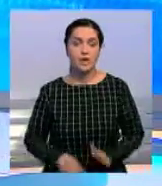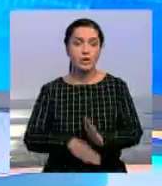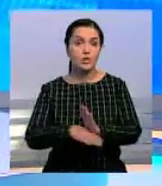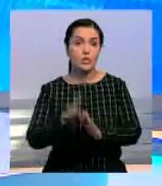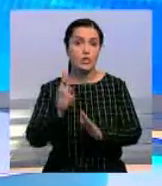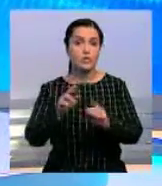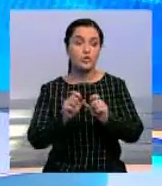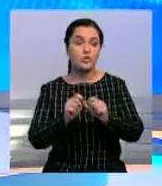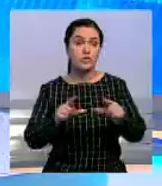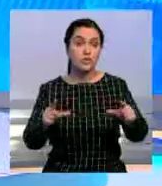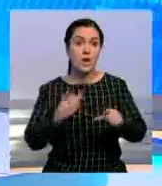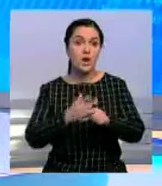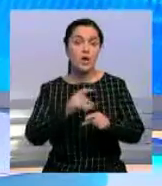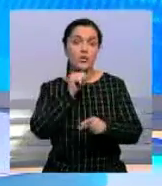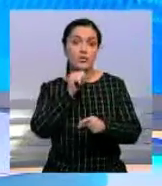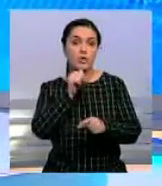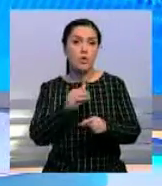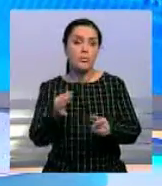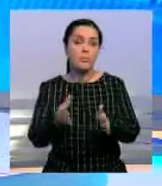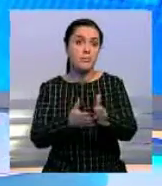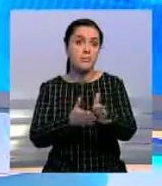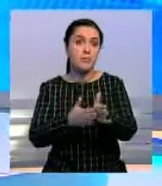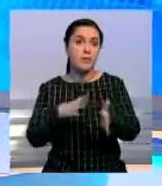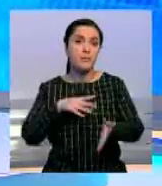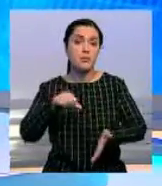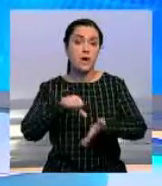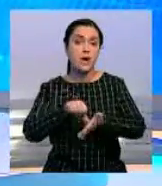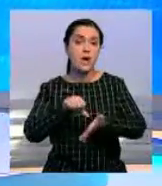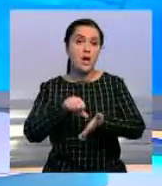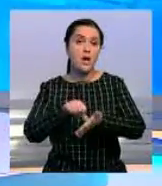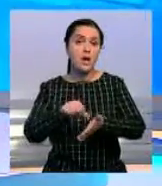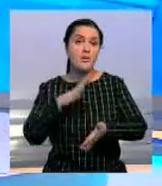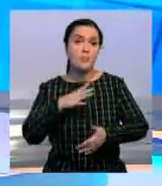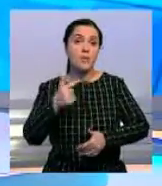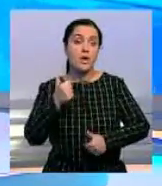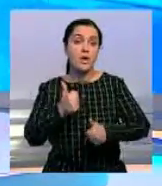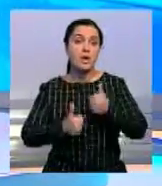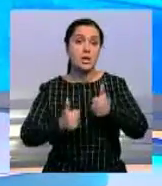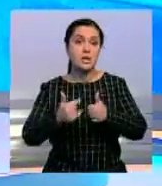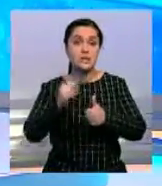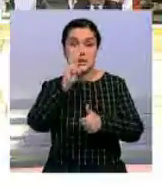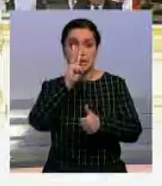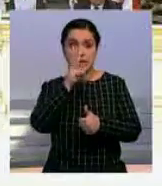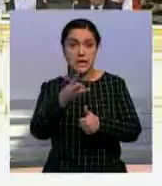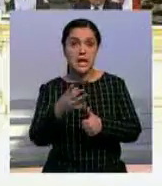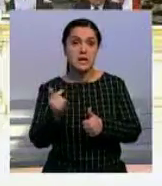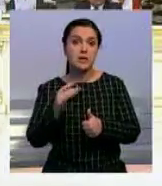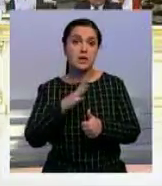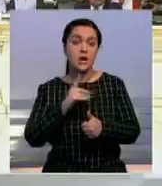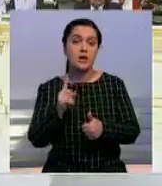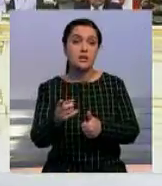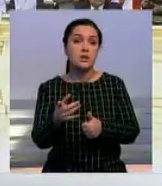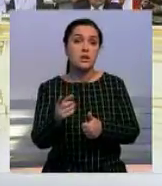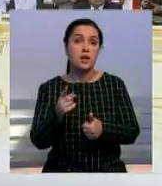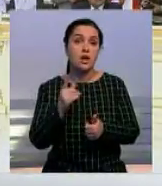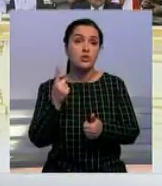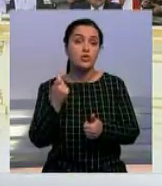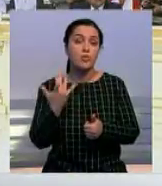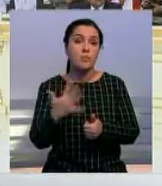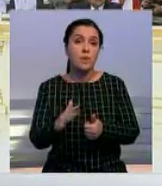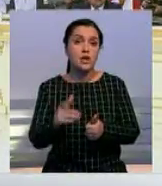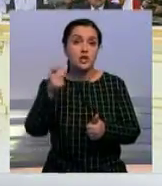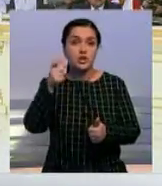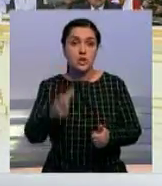Лучших школьников чествовали в Костанайской области. Участниками церемонии «Триумф», которая в регионе проводится третий год подряд, стали 150